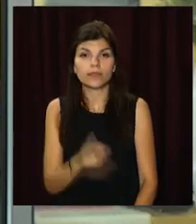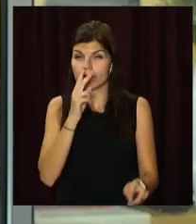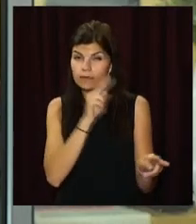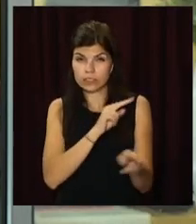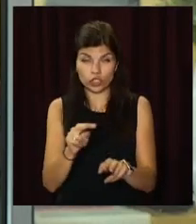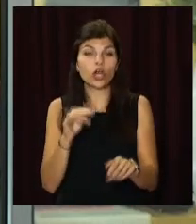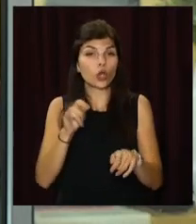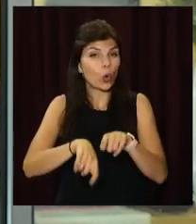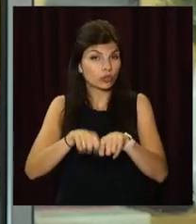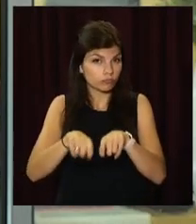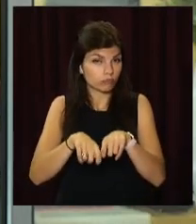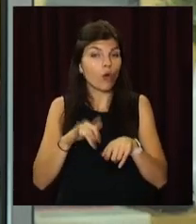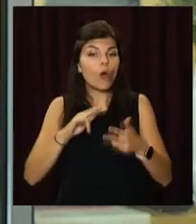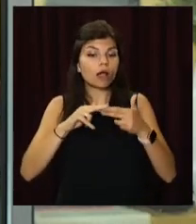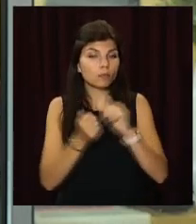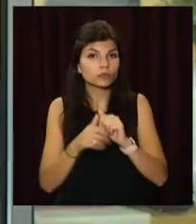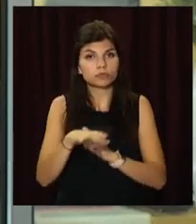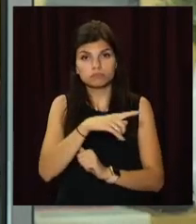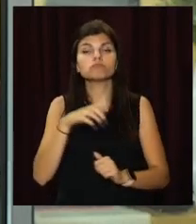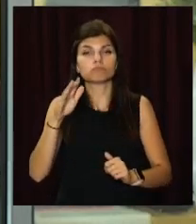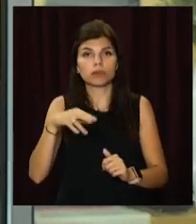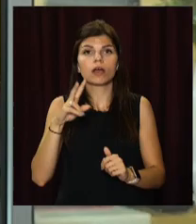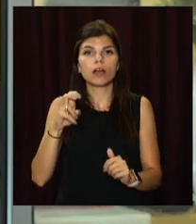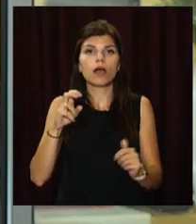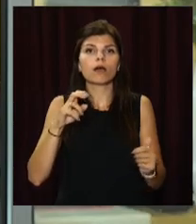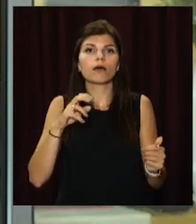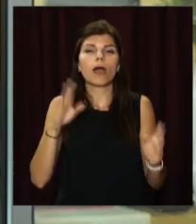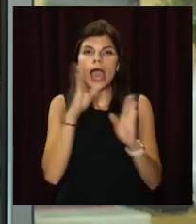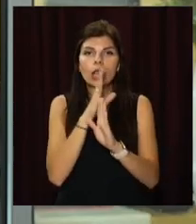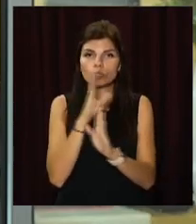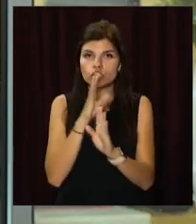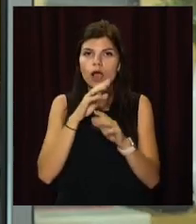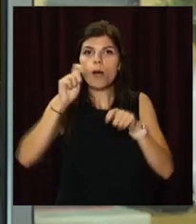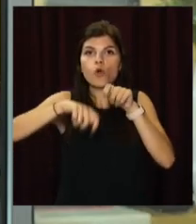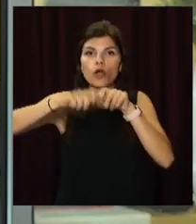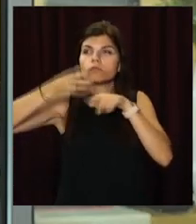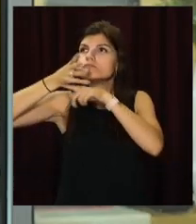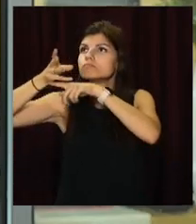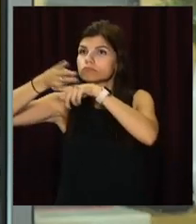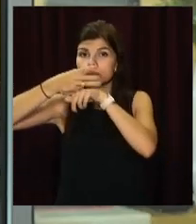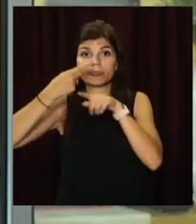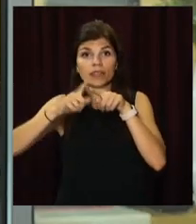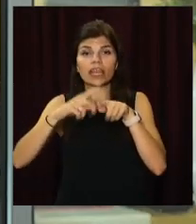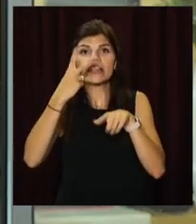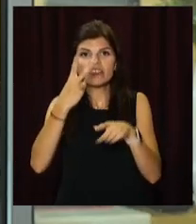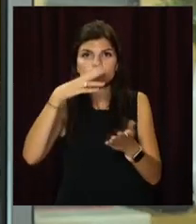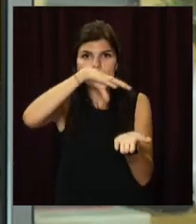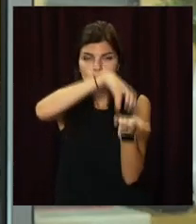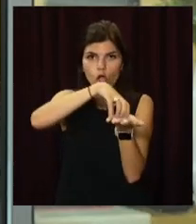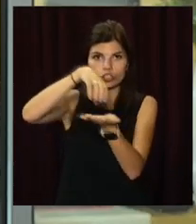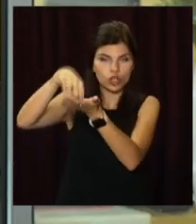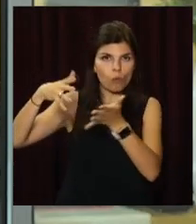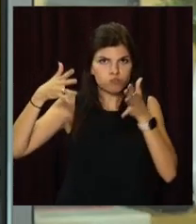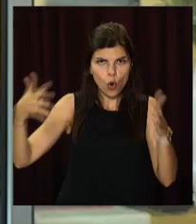Відстежуватимуть та контролюватимуть. У Кам'янському запустили систему комплексного екологічного моніторингу. Зараз це два стаціонарні екологічні